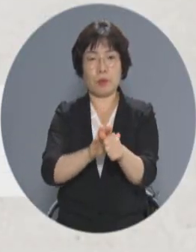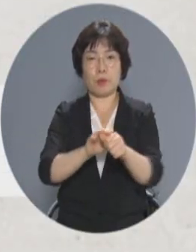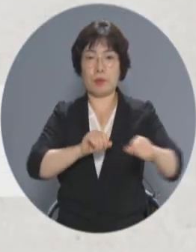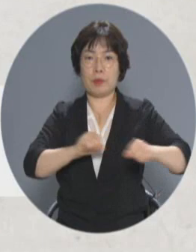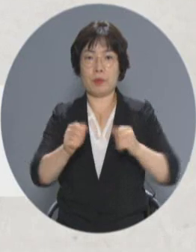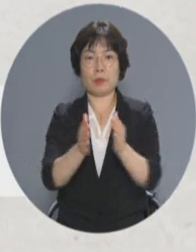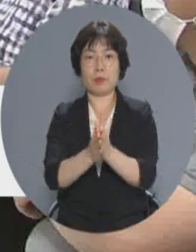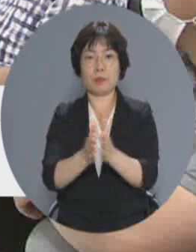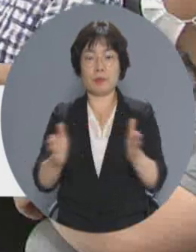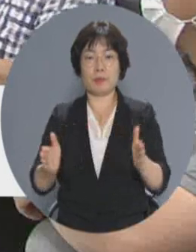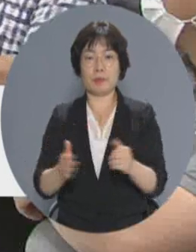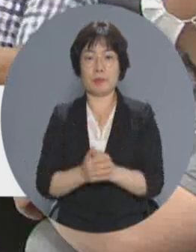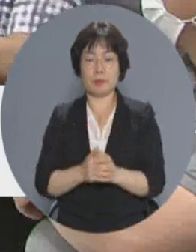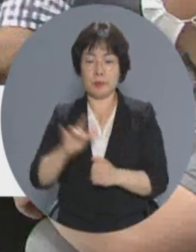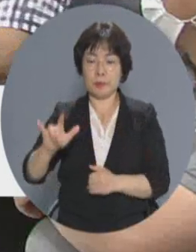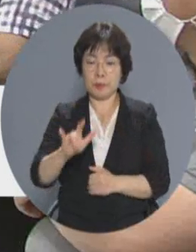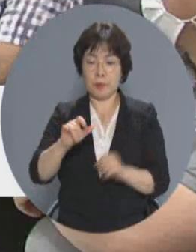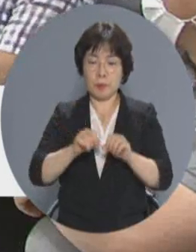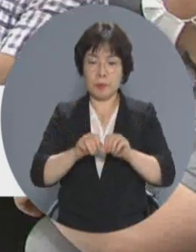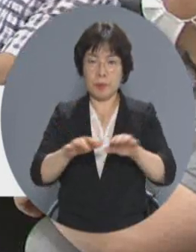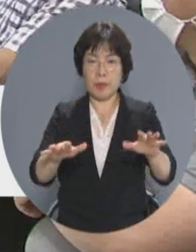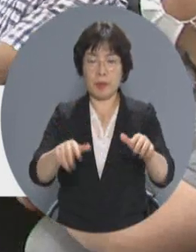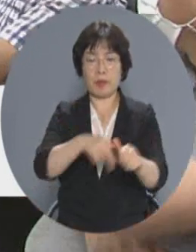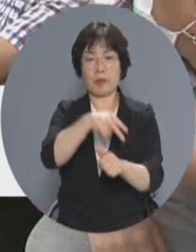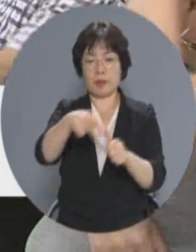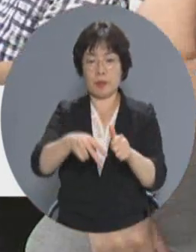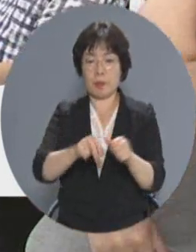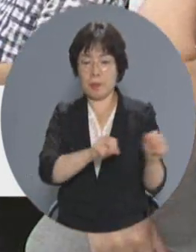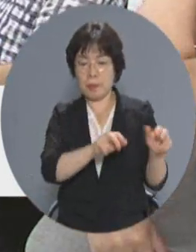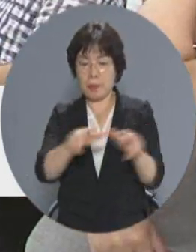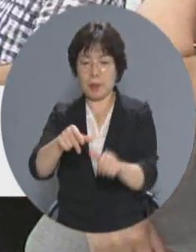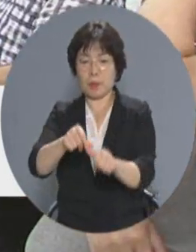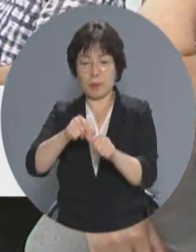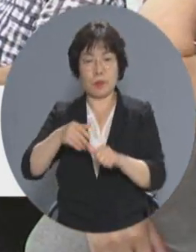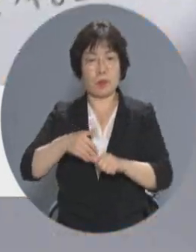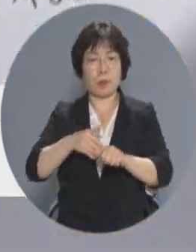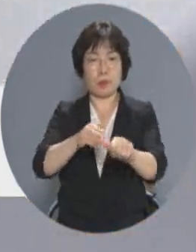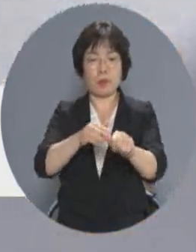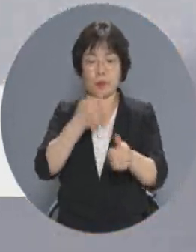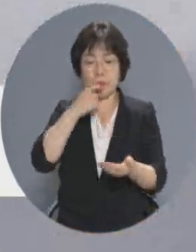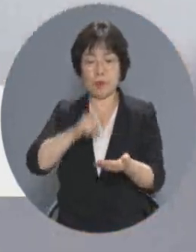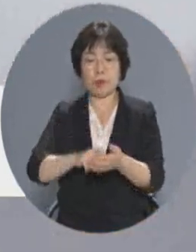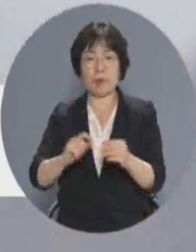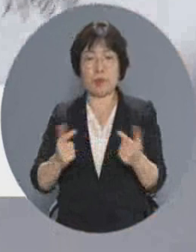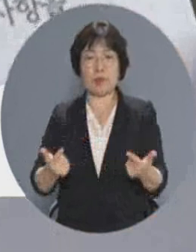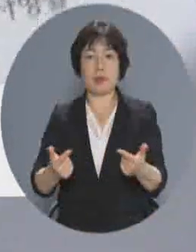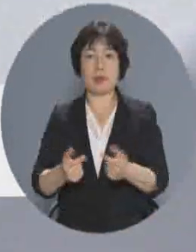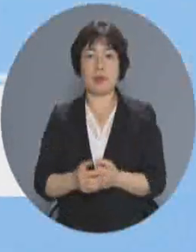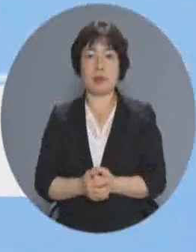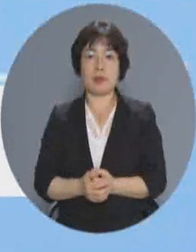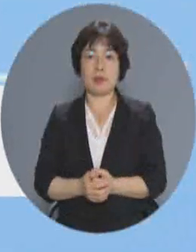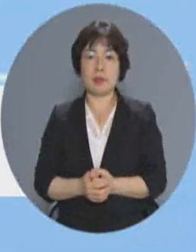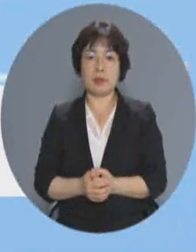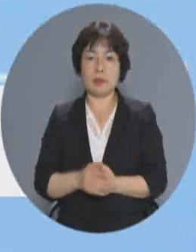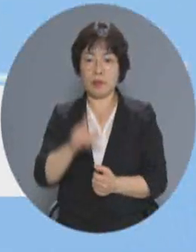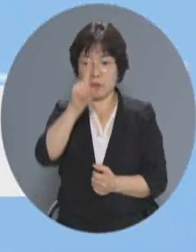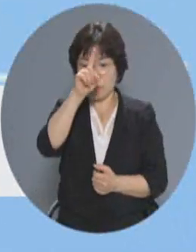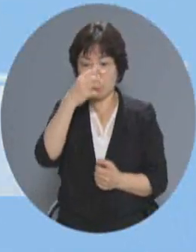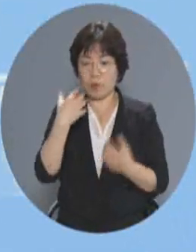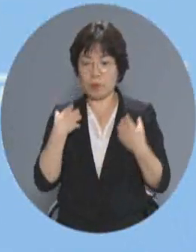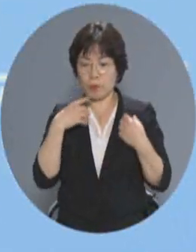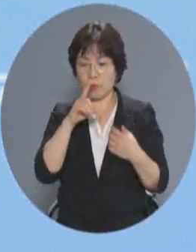나섰습니다. 하지만 코로나19 상황 때문에 즉시 구조 인력을 파견하기는 쉽지 않은 상황입니다.